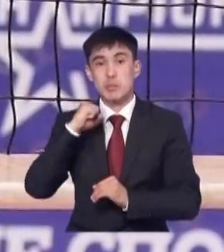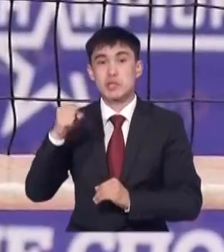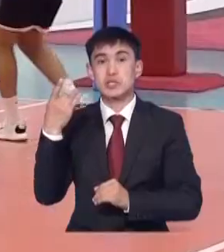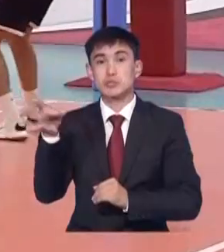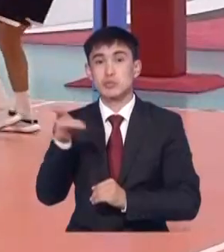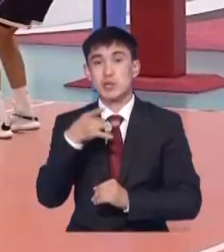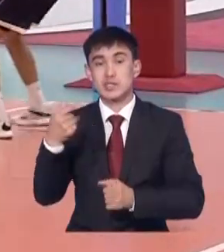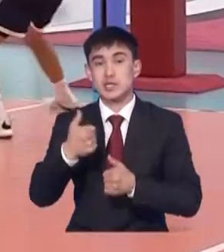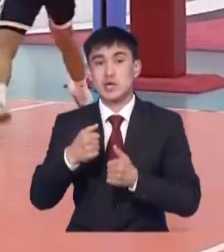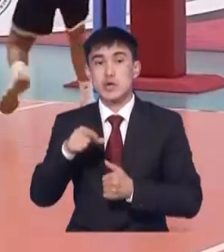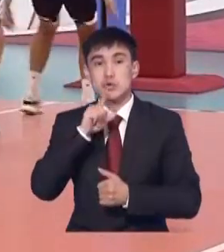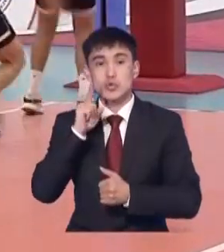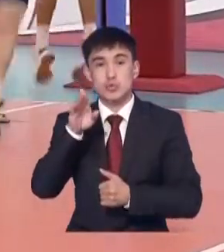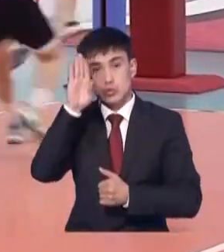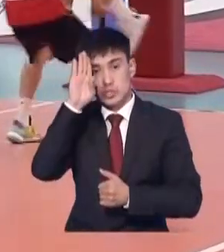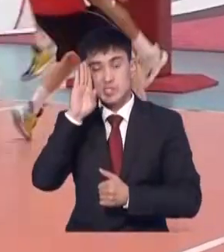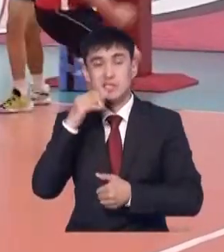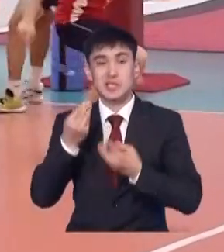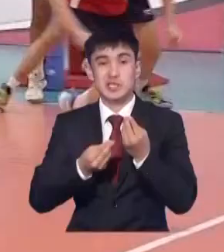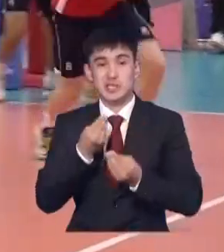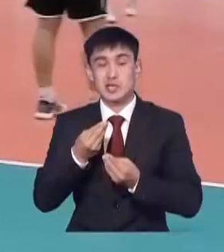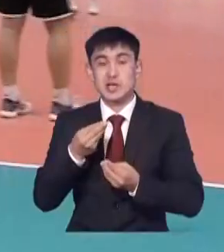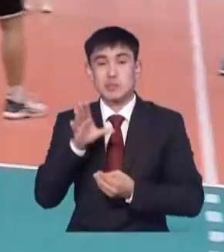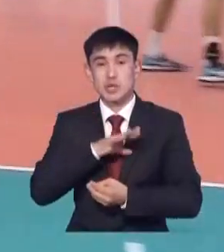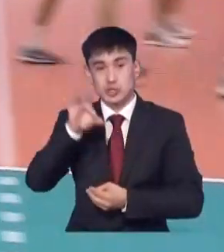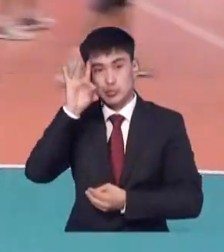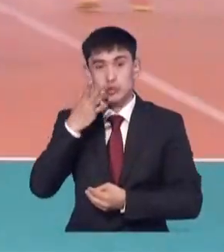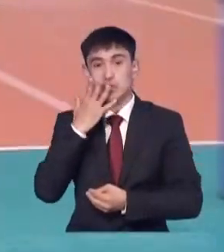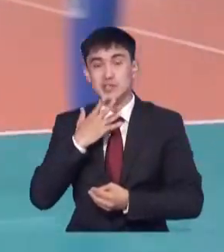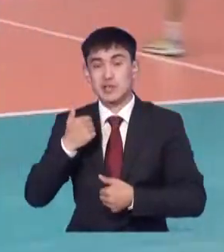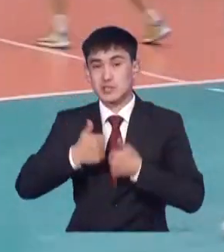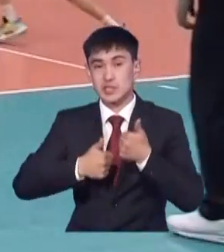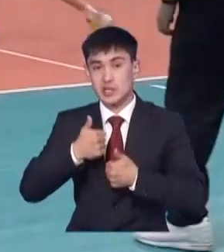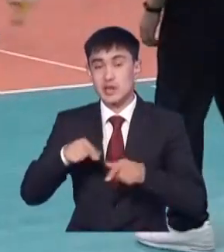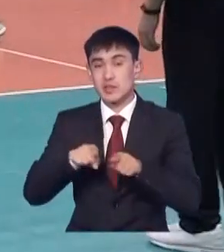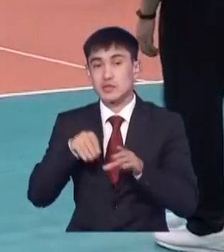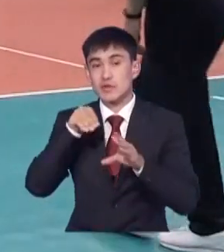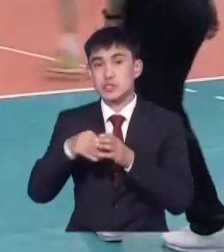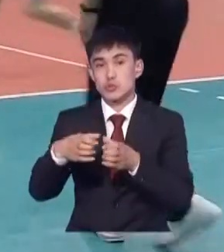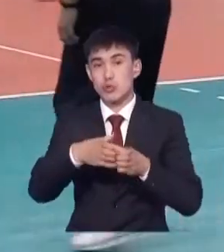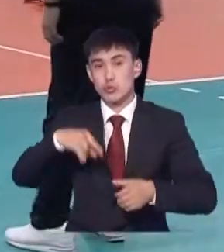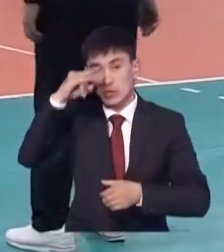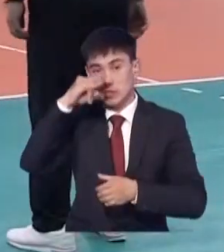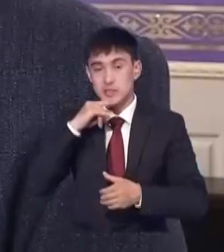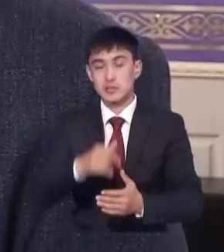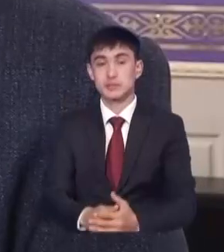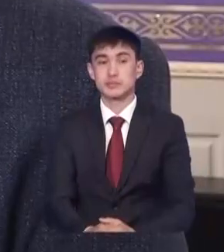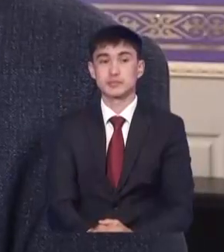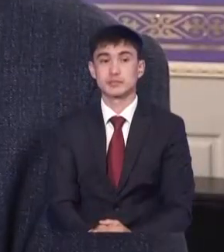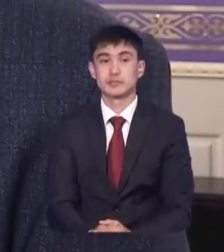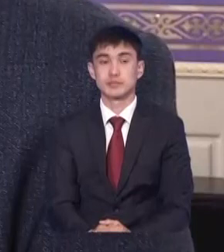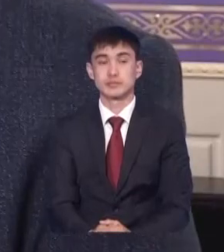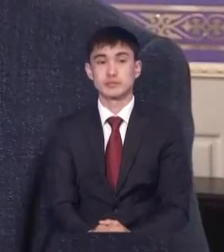на республиканских юношеских играх, становились чемпионами национальной лиги, а также вошли в сборную Казахстана.